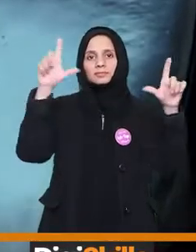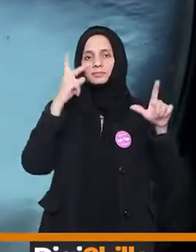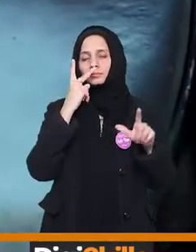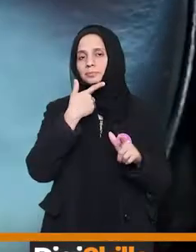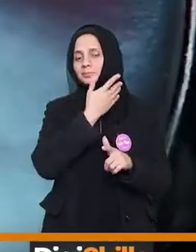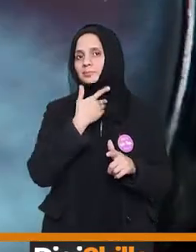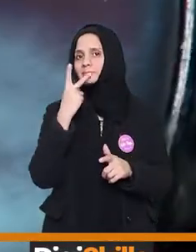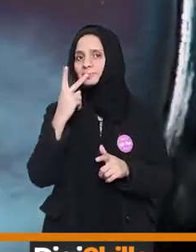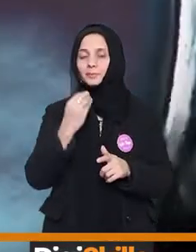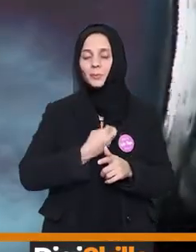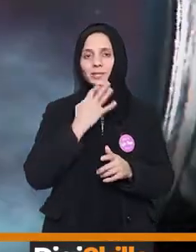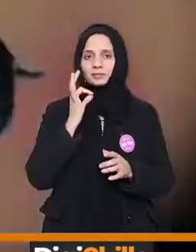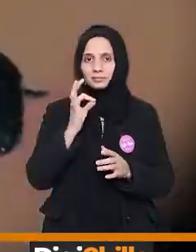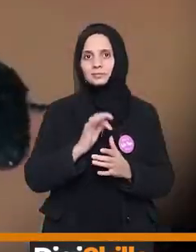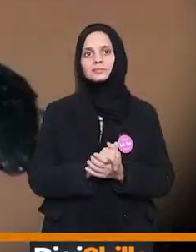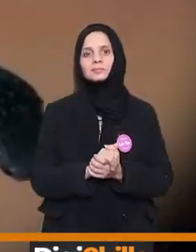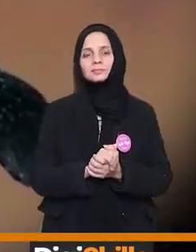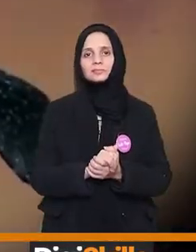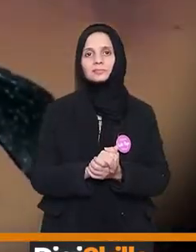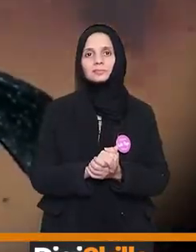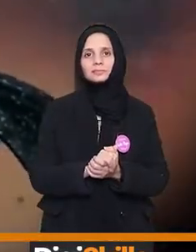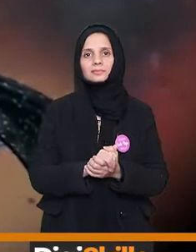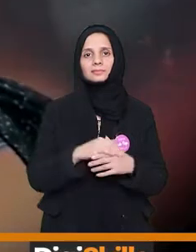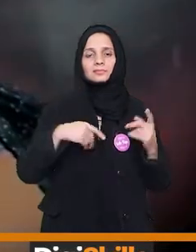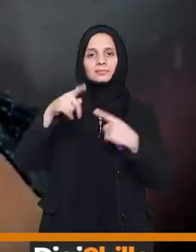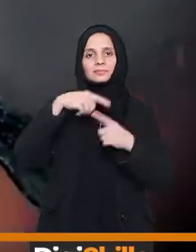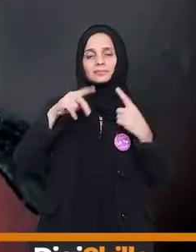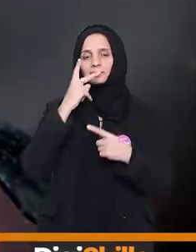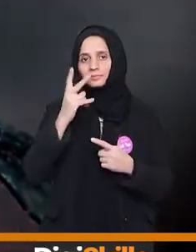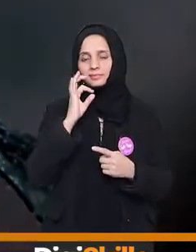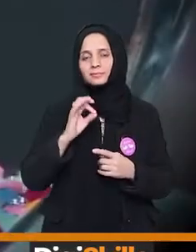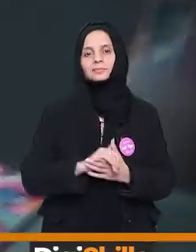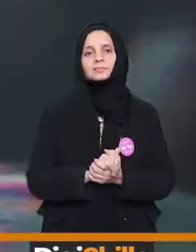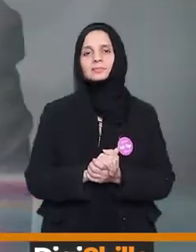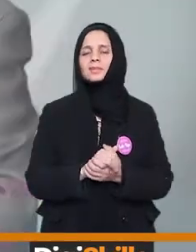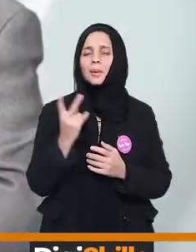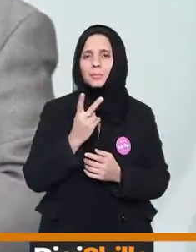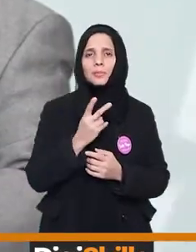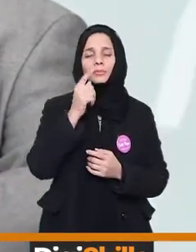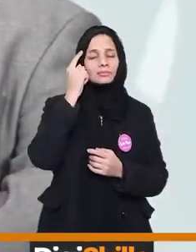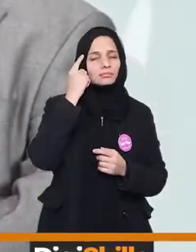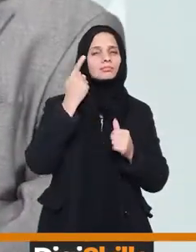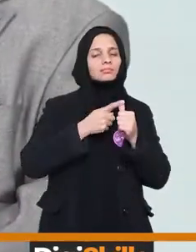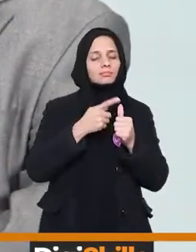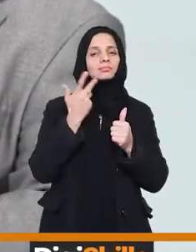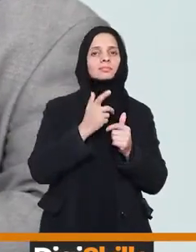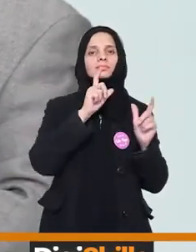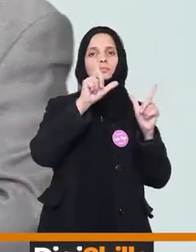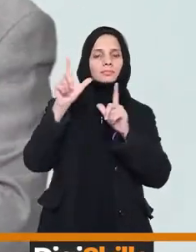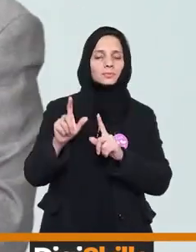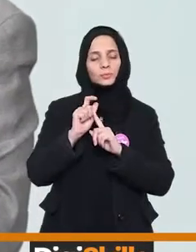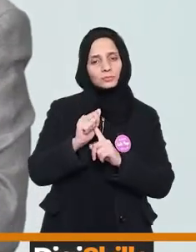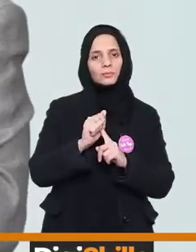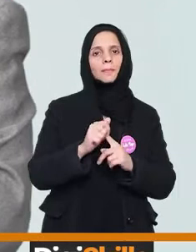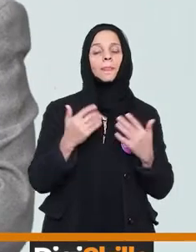سا، مجھے فش کو دیکھ کے اچھا لگتا ہے کہ لائف اور موومنٹ کا ایک فیکٹر نظر آتا ہے۔ اس طرح کی بہت ساری اگزامپلز ہو